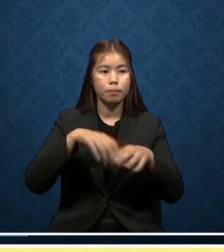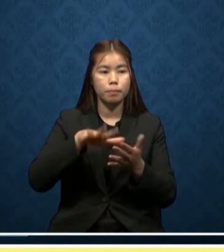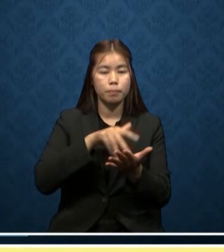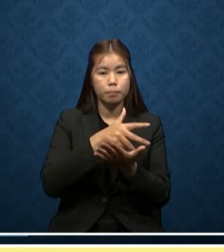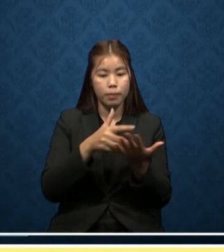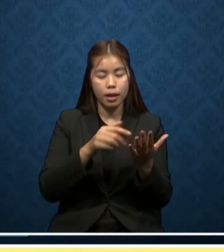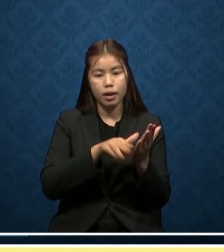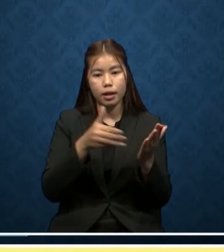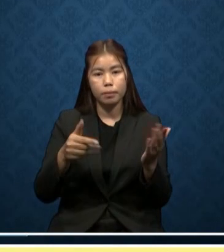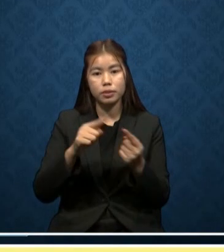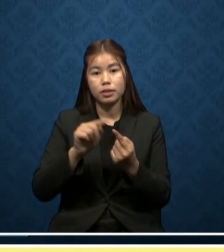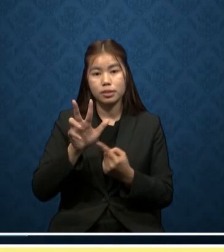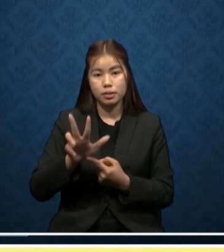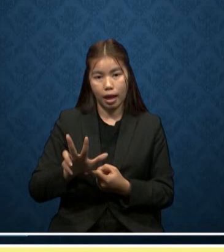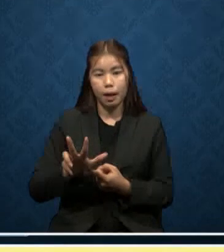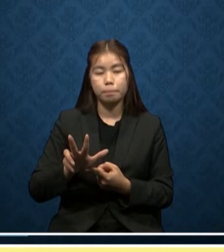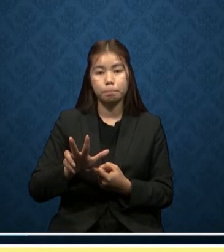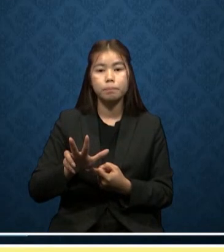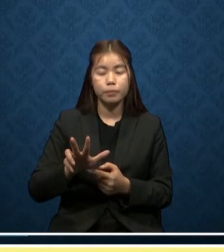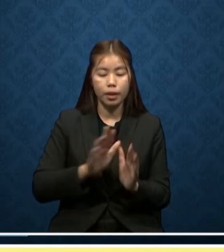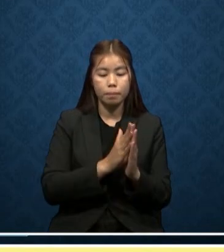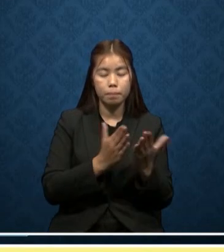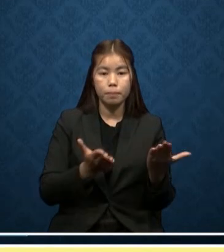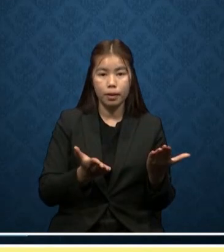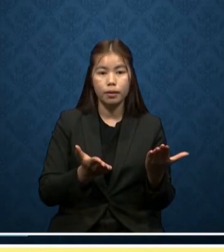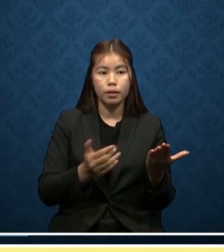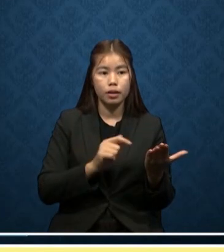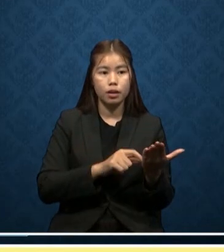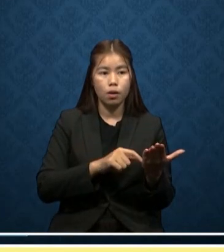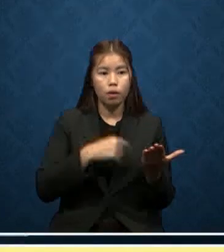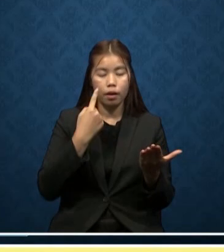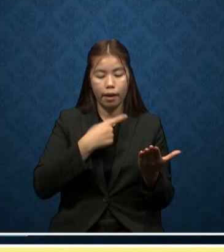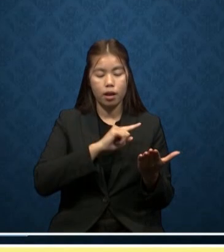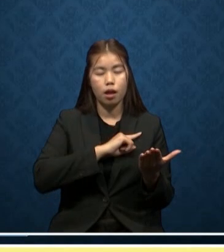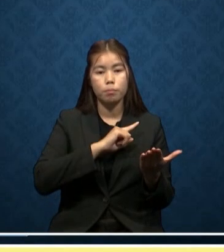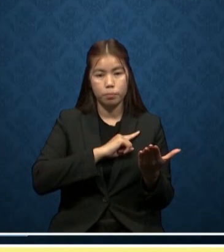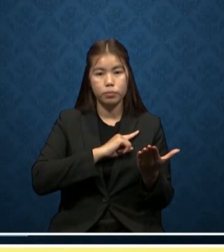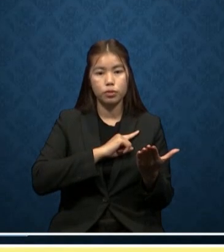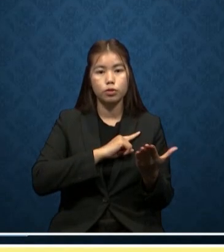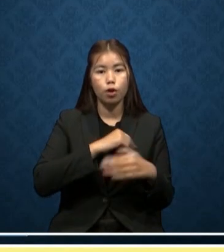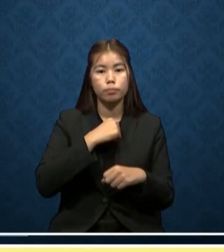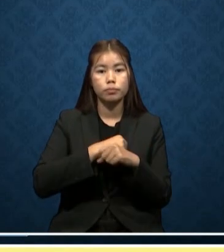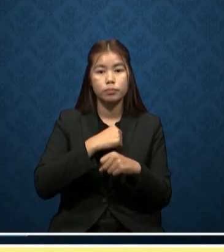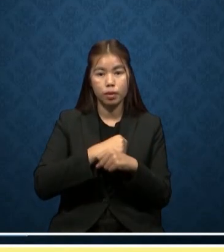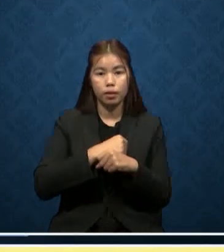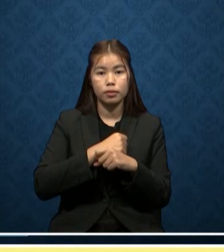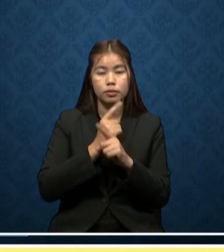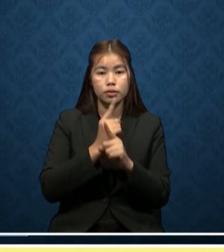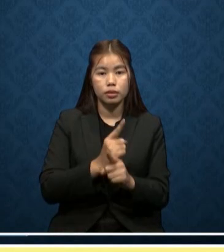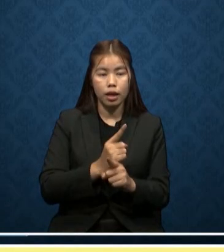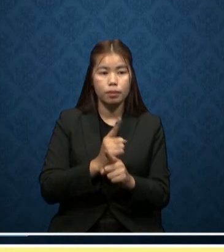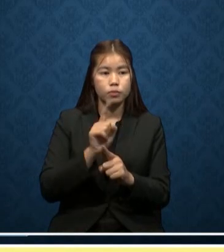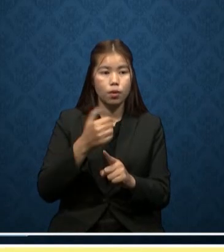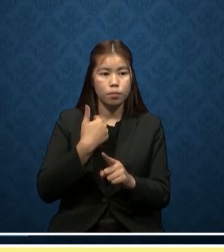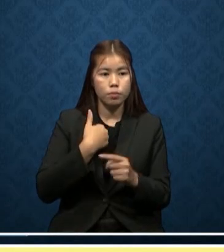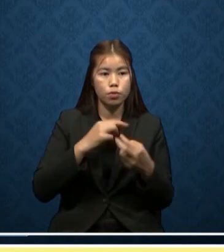รัฐที่เกี่ยวข้องต้องพิจารณาดำเนินการภายใต้่วงโซ่คุณ